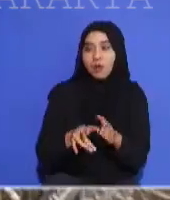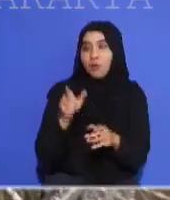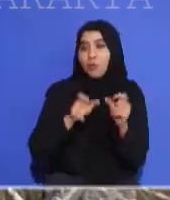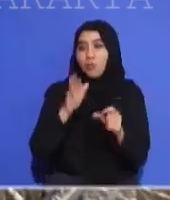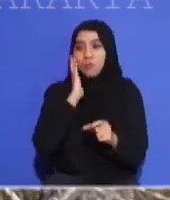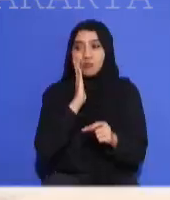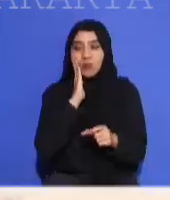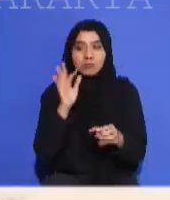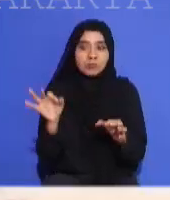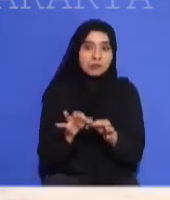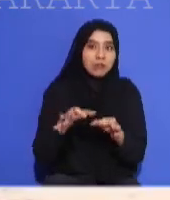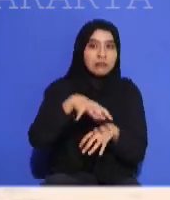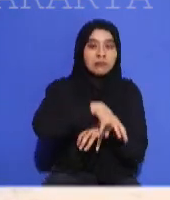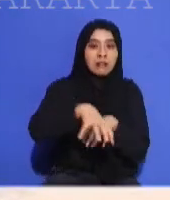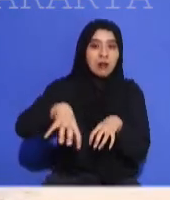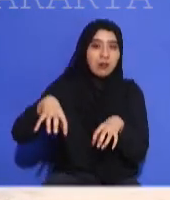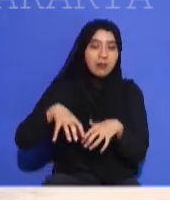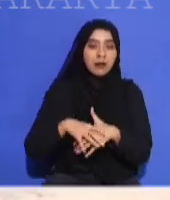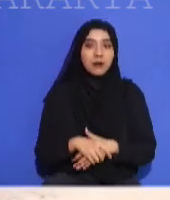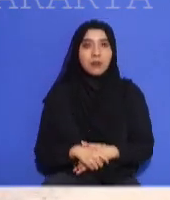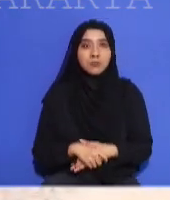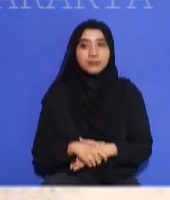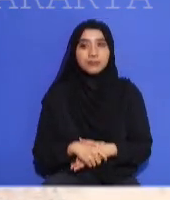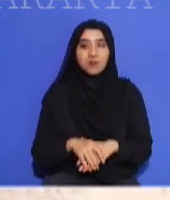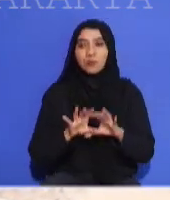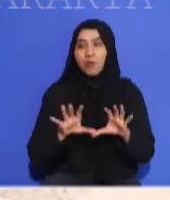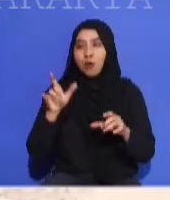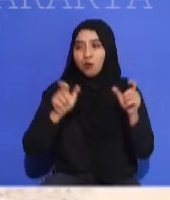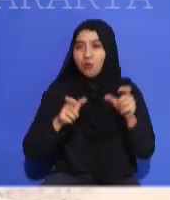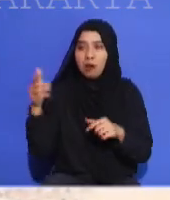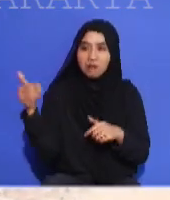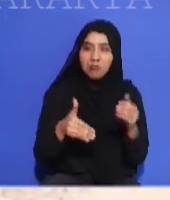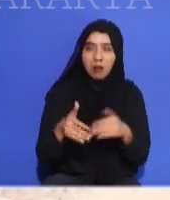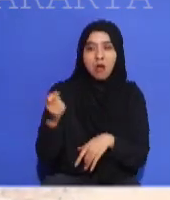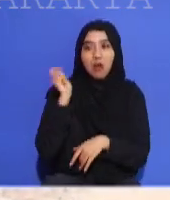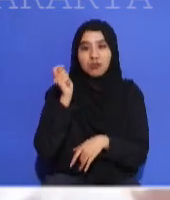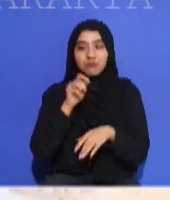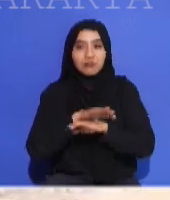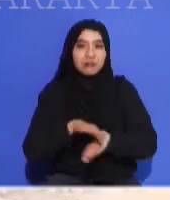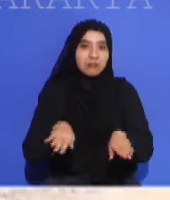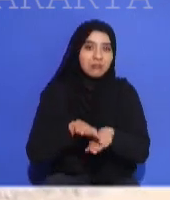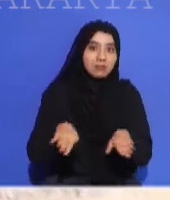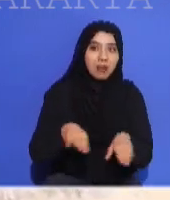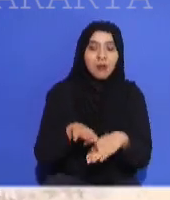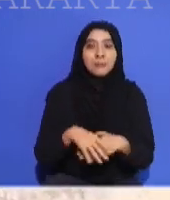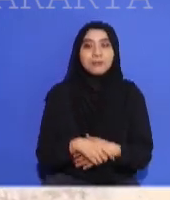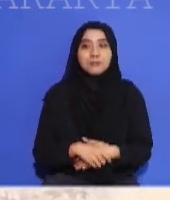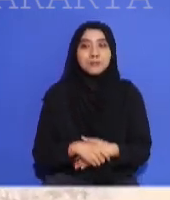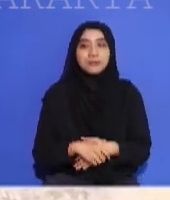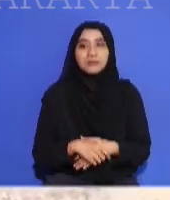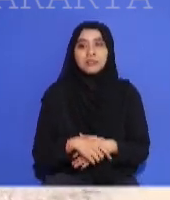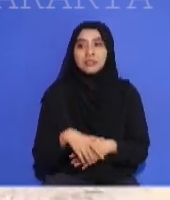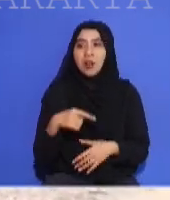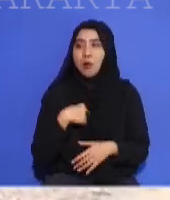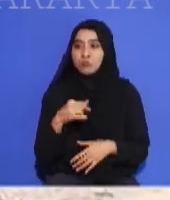menika. Akhirnya kata yang demriki siram danu sesuai rak kula kalih bulek kula niko Mbak Gimah